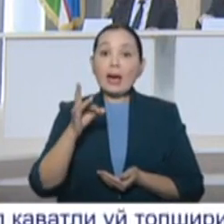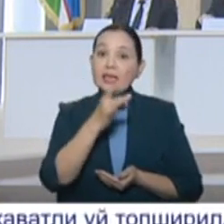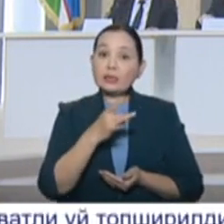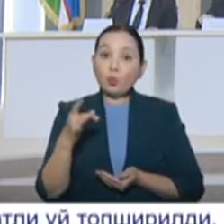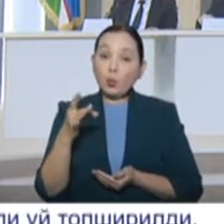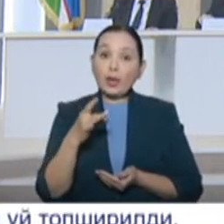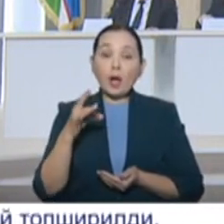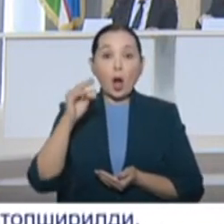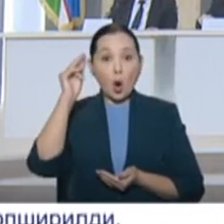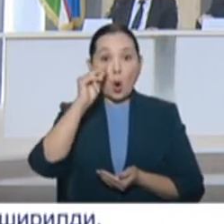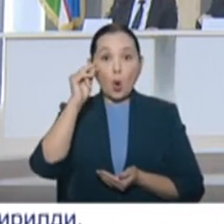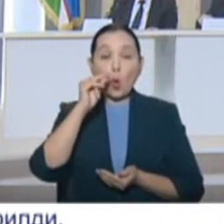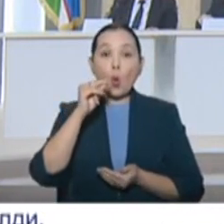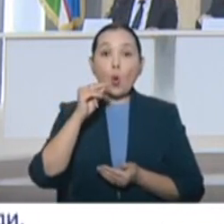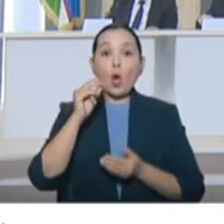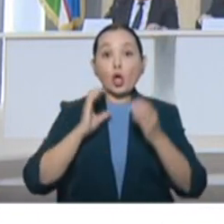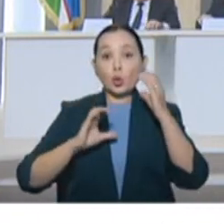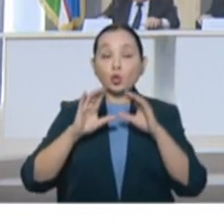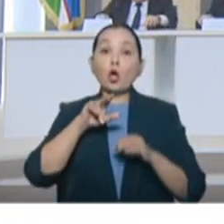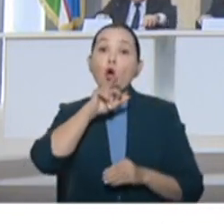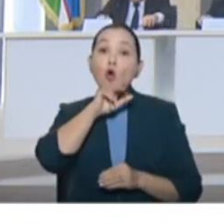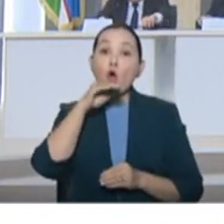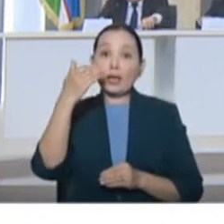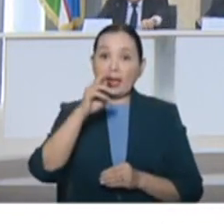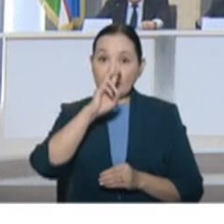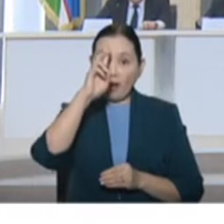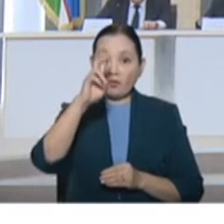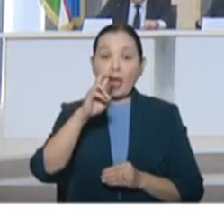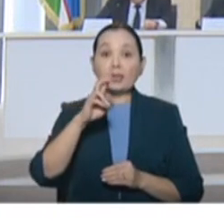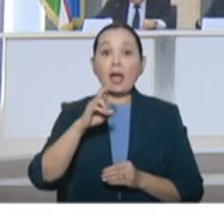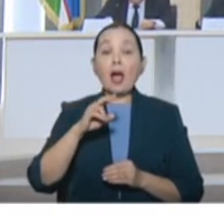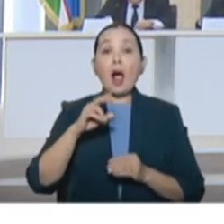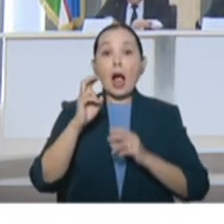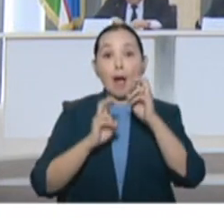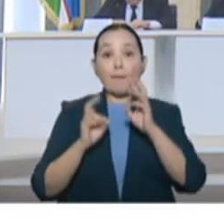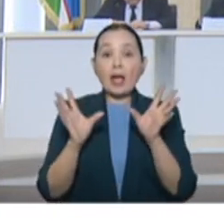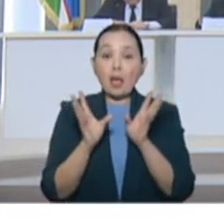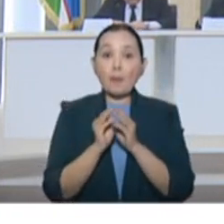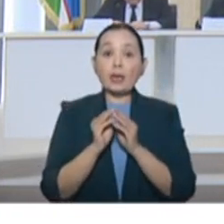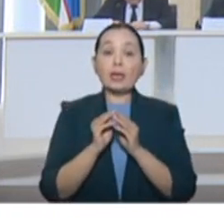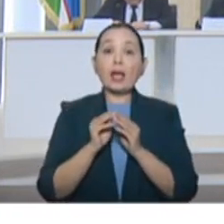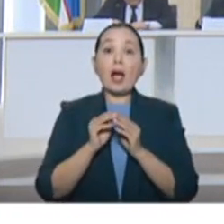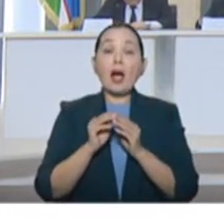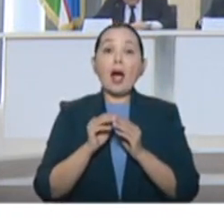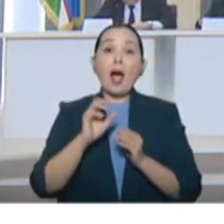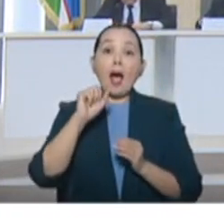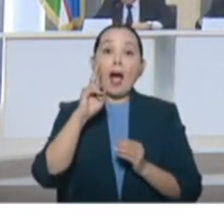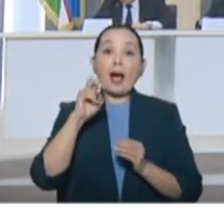respublika o'quv yurtlari bilan hamda Koreya davlatiga Keywater kompaniya bilan, o'sha Keywater akademiya bilan